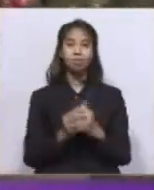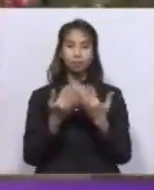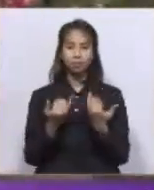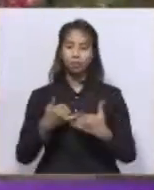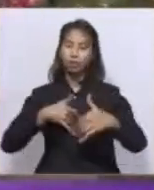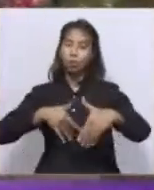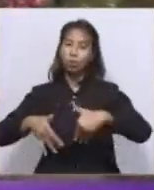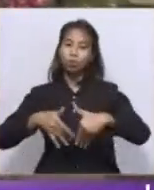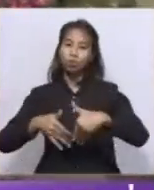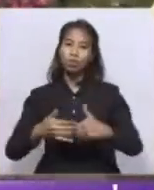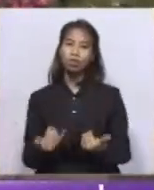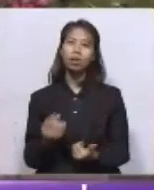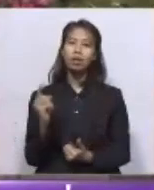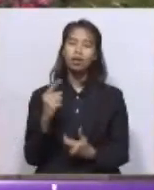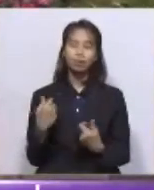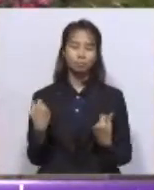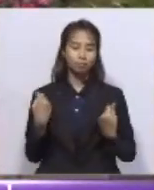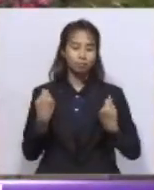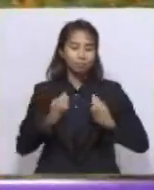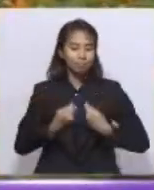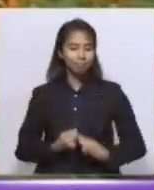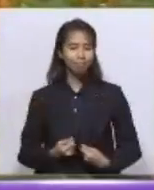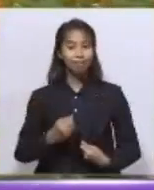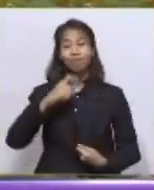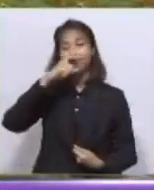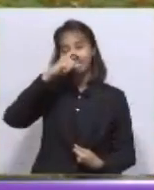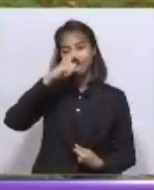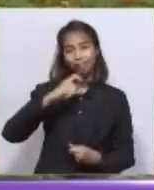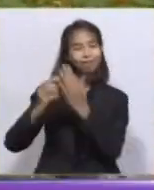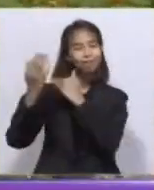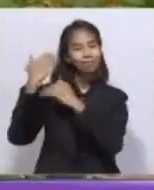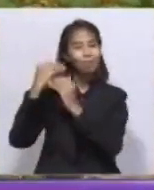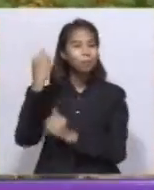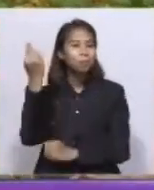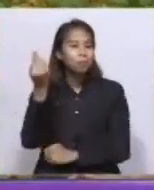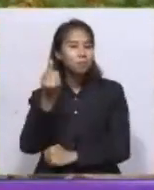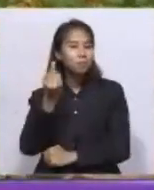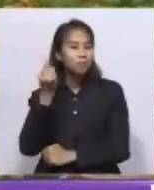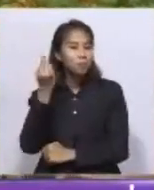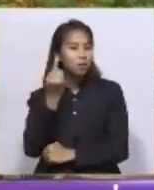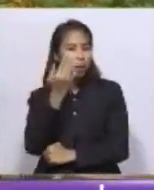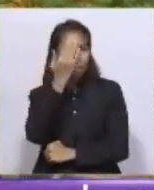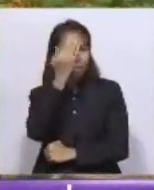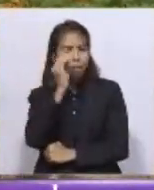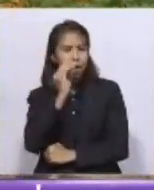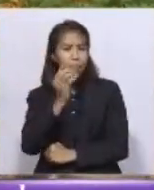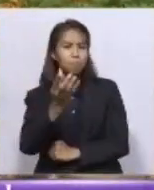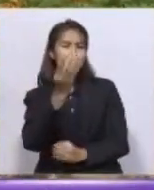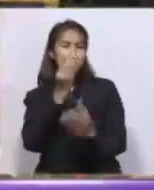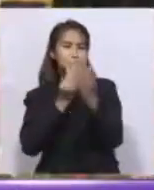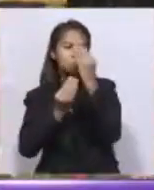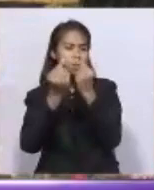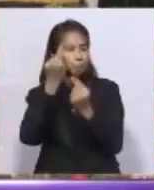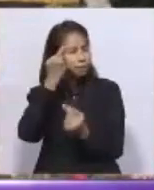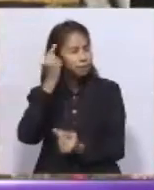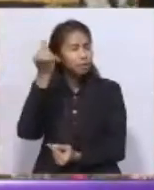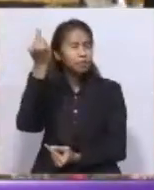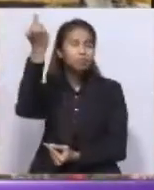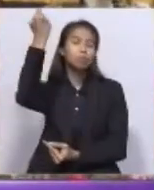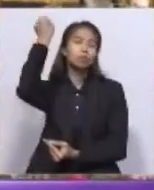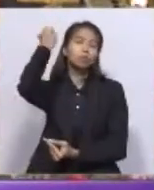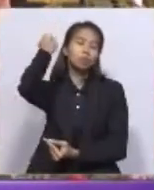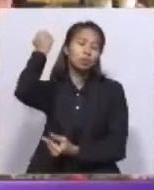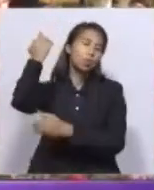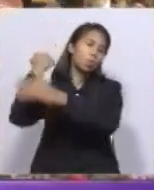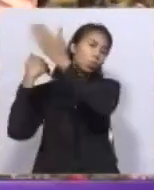โดยประชาชนครับยังคงเลือกที่จะสวมใส่เสื้อผ้าไทยนะครับมาเที่ยวชมเพื่อซึมซับบรรยากาศย้อนยุคในสมัยของพระบาทสมเด็จพระจุ